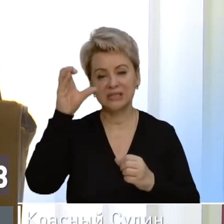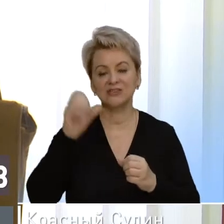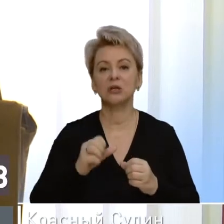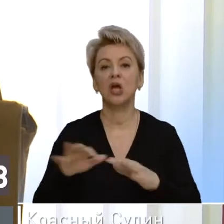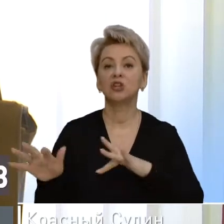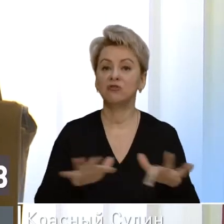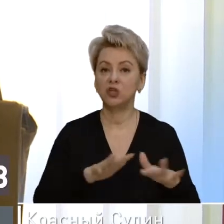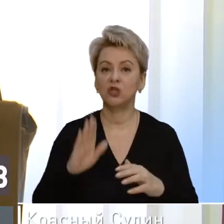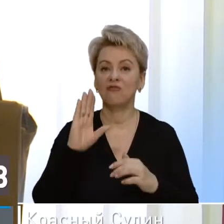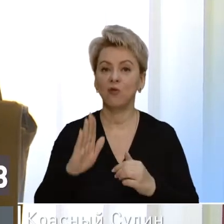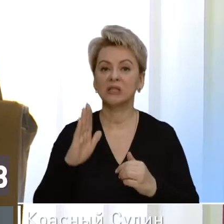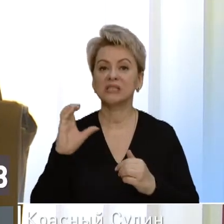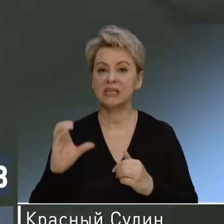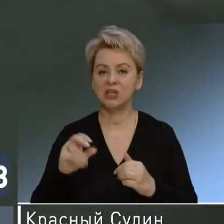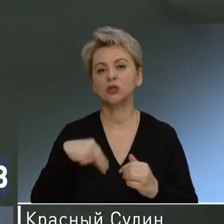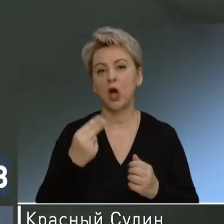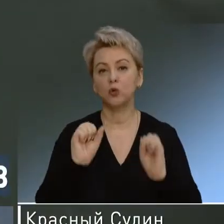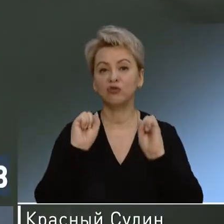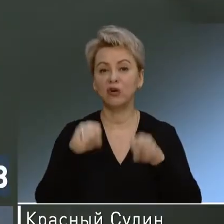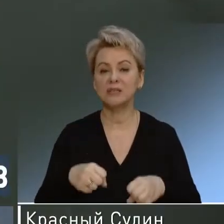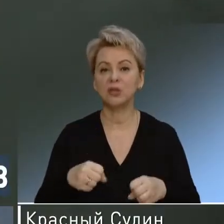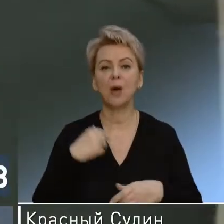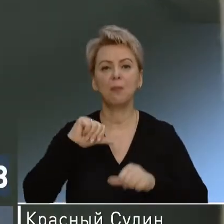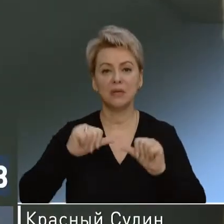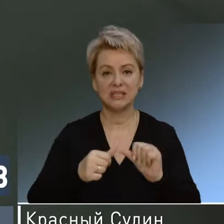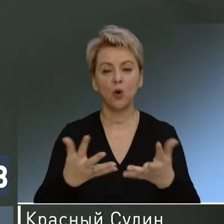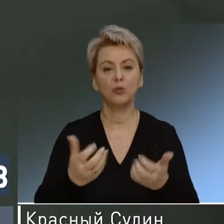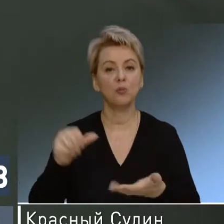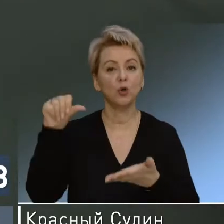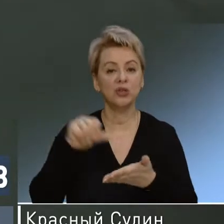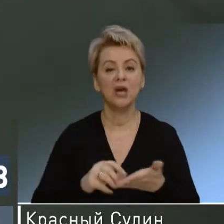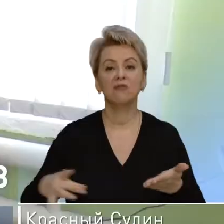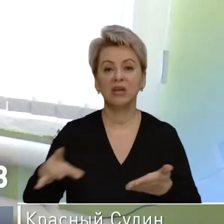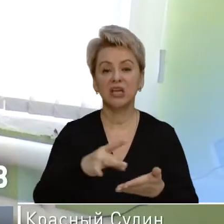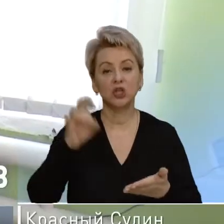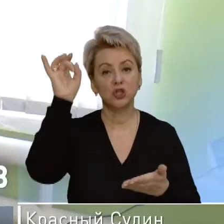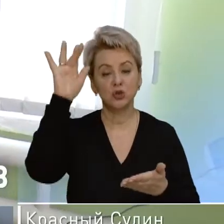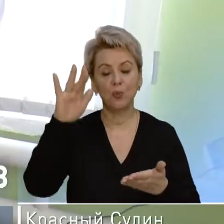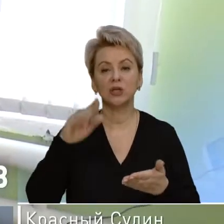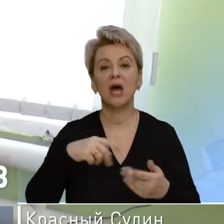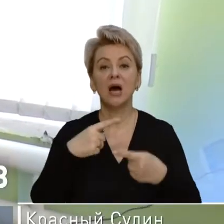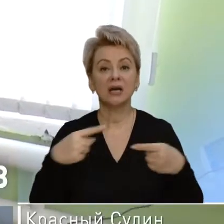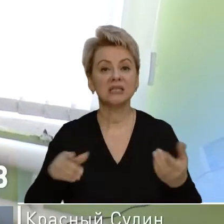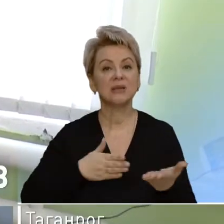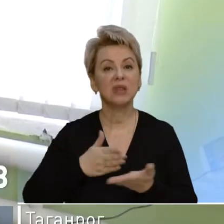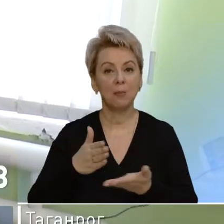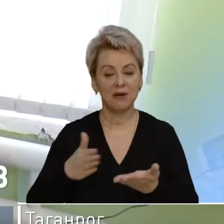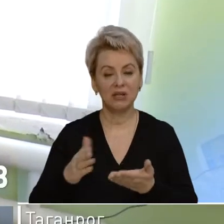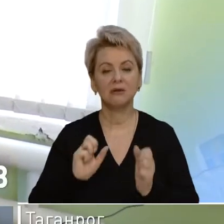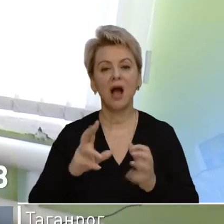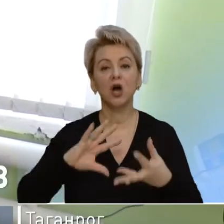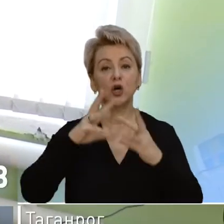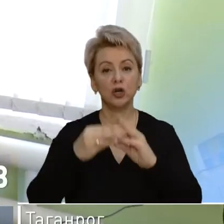образовательному движению WorldSkills дает возможность регулярно принимать участие в региональных чемпионатах по разным направлениям.